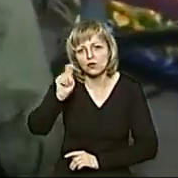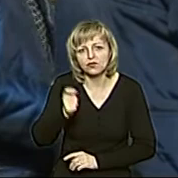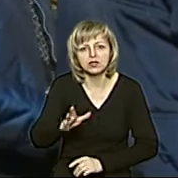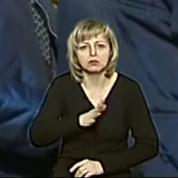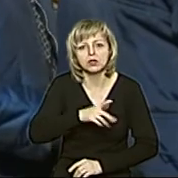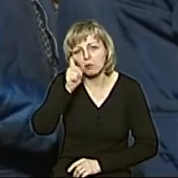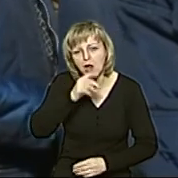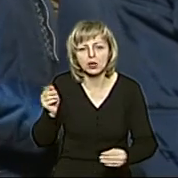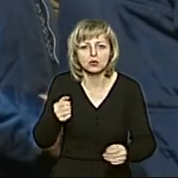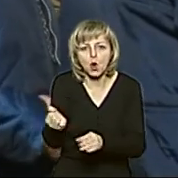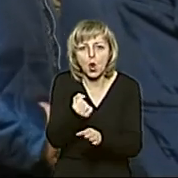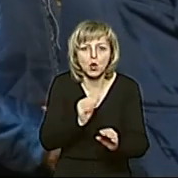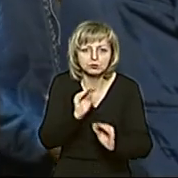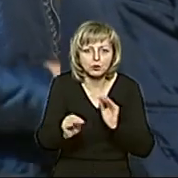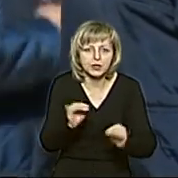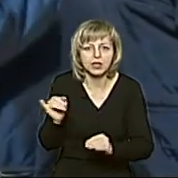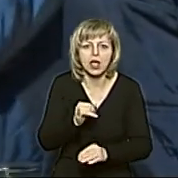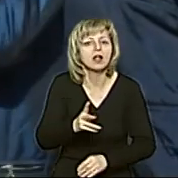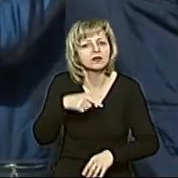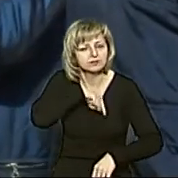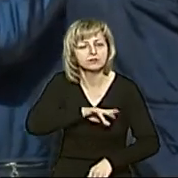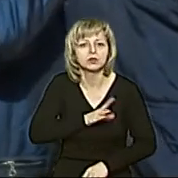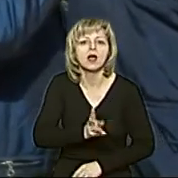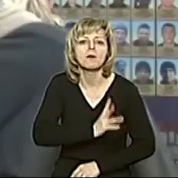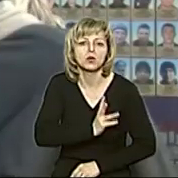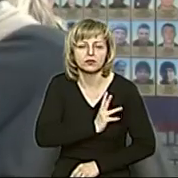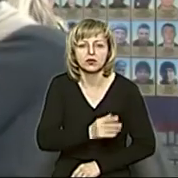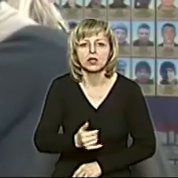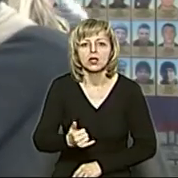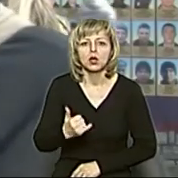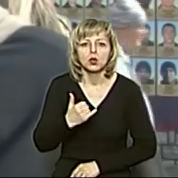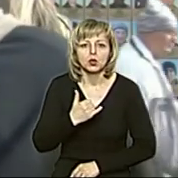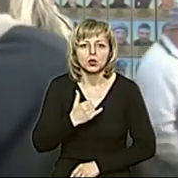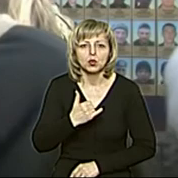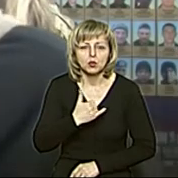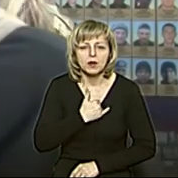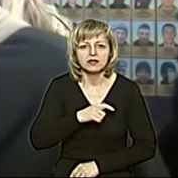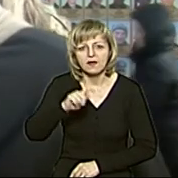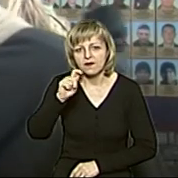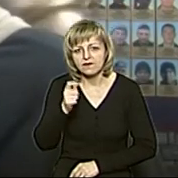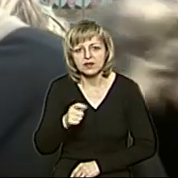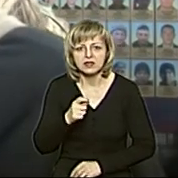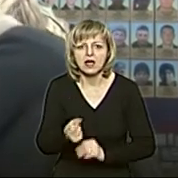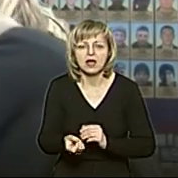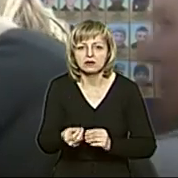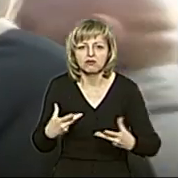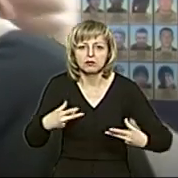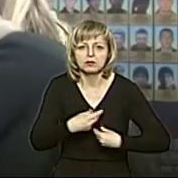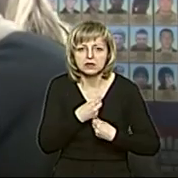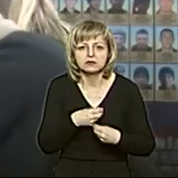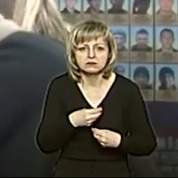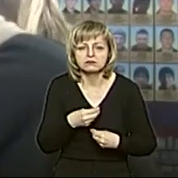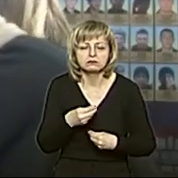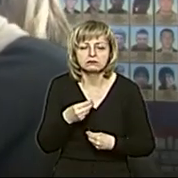погано озброєні, але мотивовані. У мене війна набрала людських рис. Це обличчя